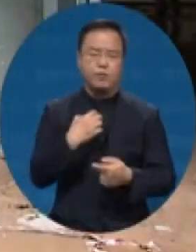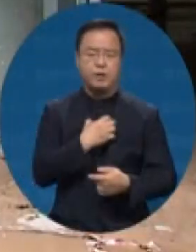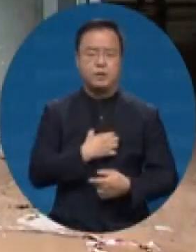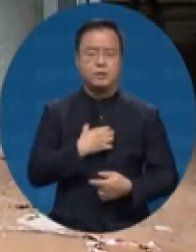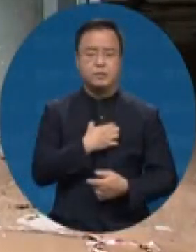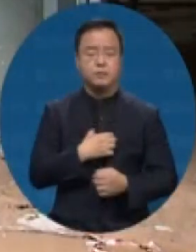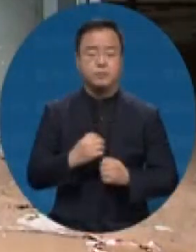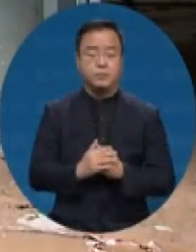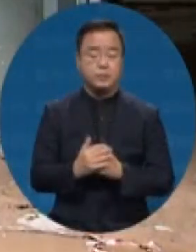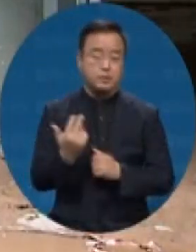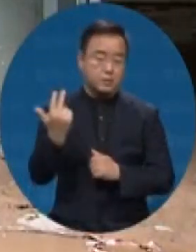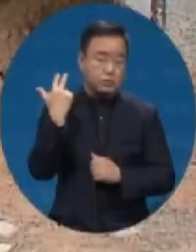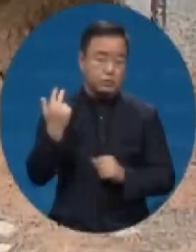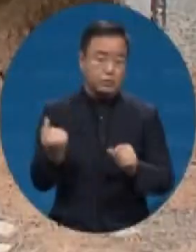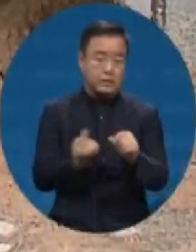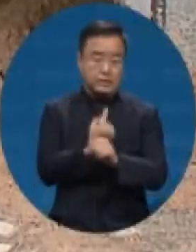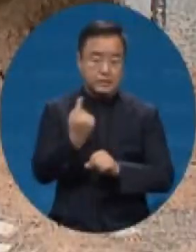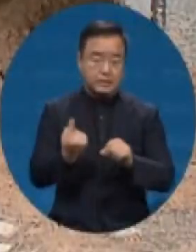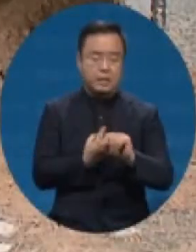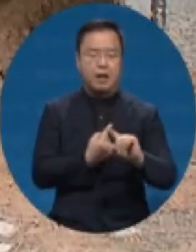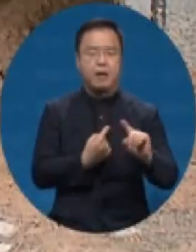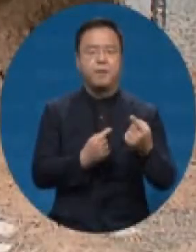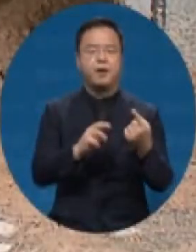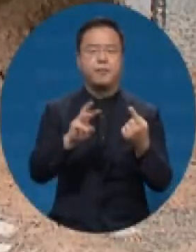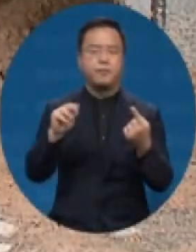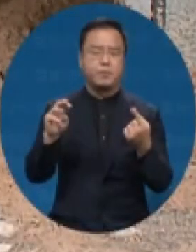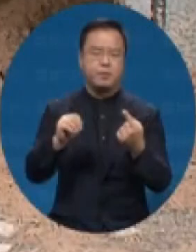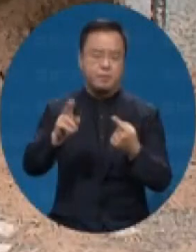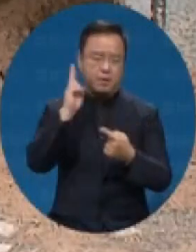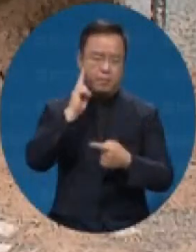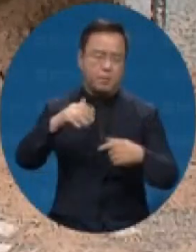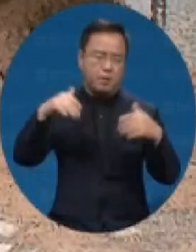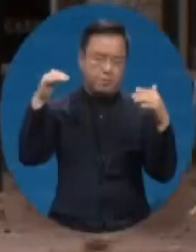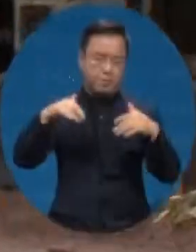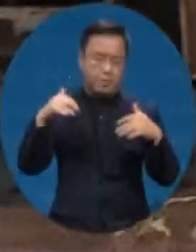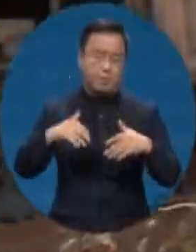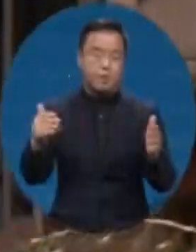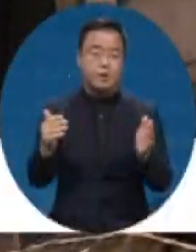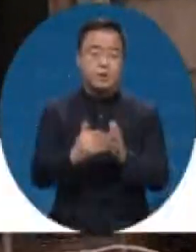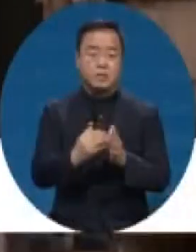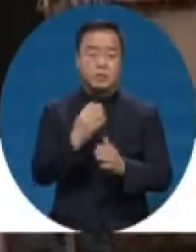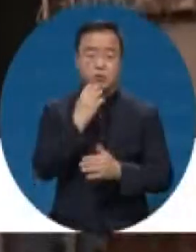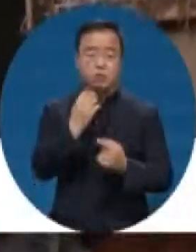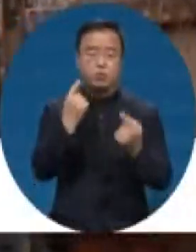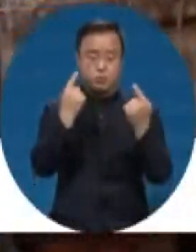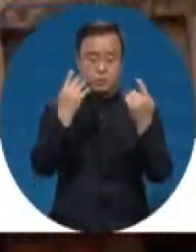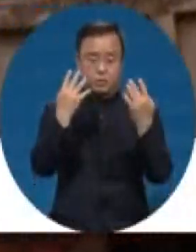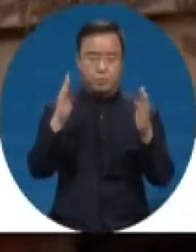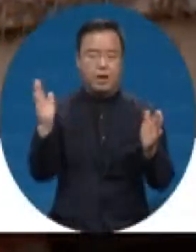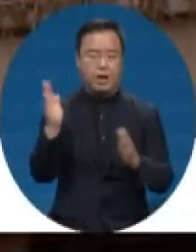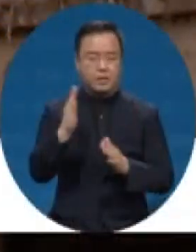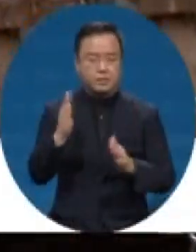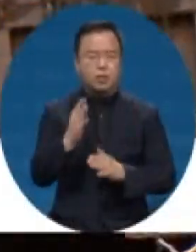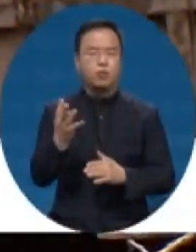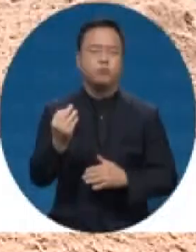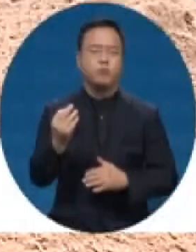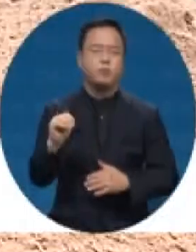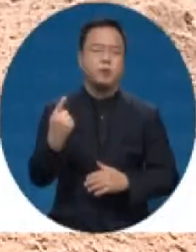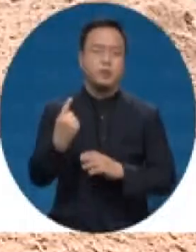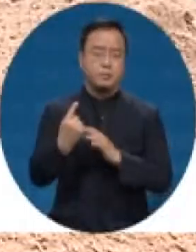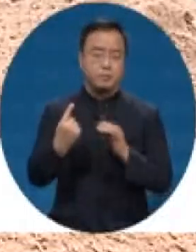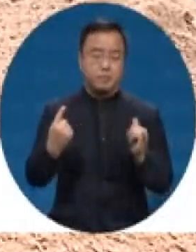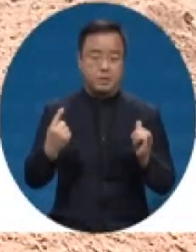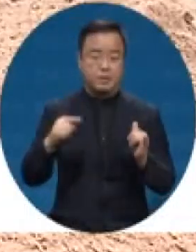지난주 시간당 100mm 가까운 폭우가 휩쓸고 간 서울 대학 학생 수백명이 자원봉사를 하며